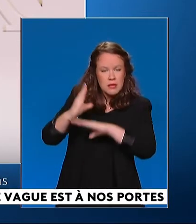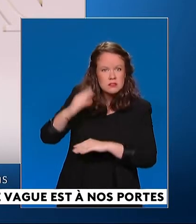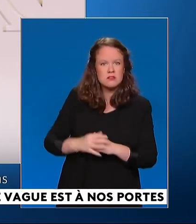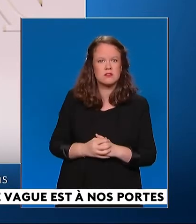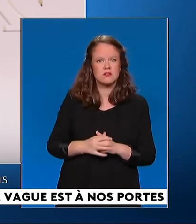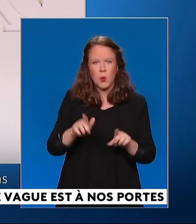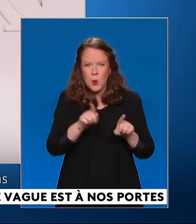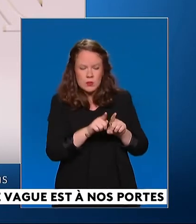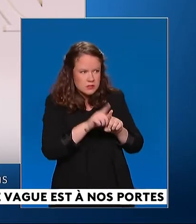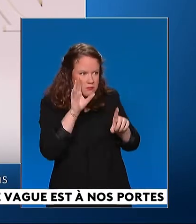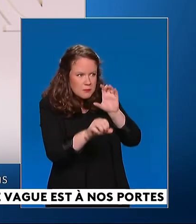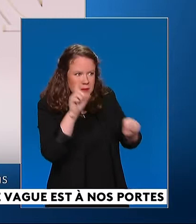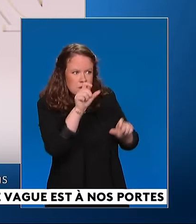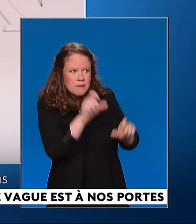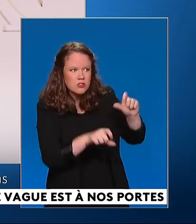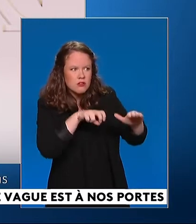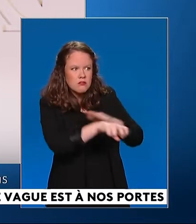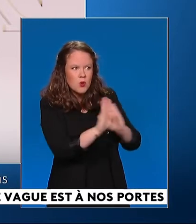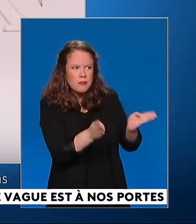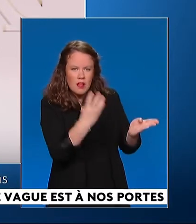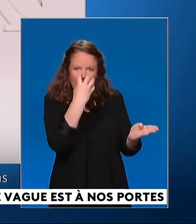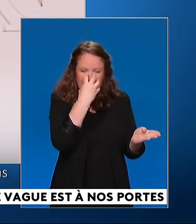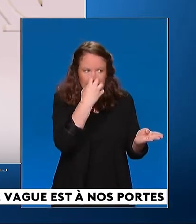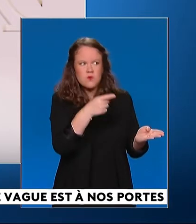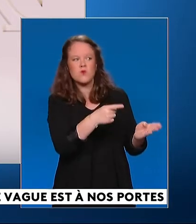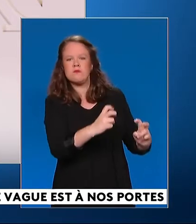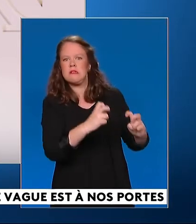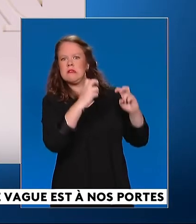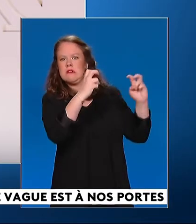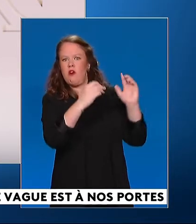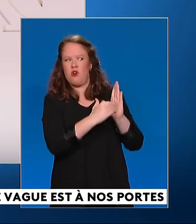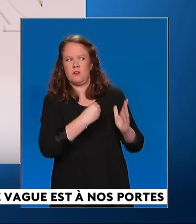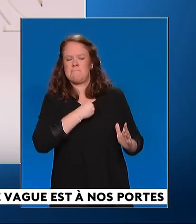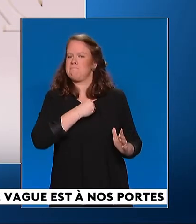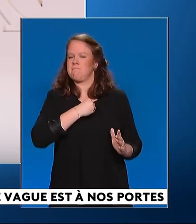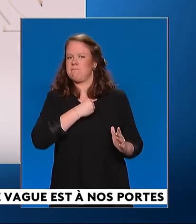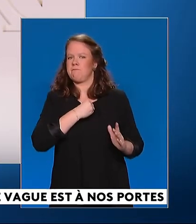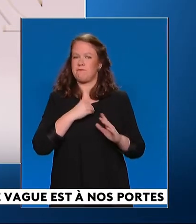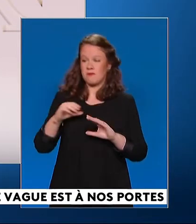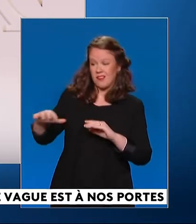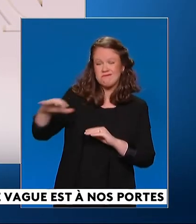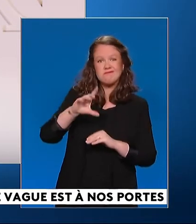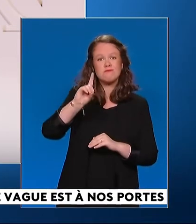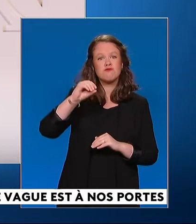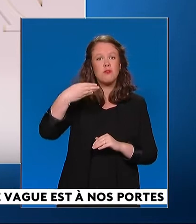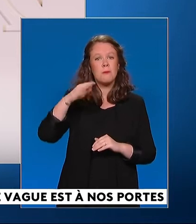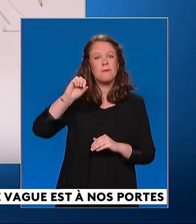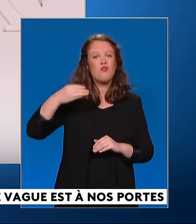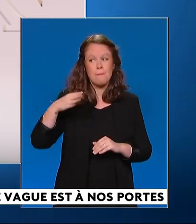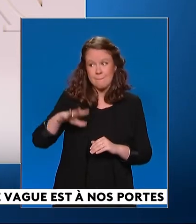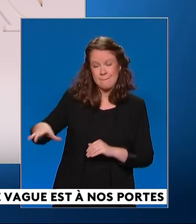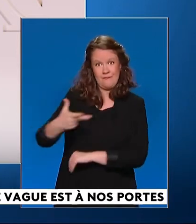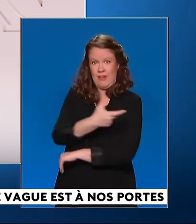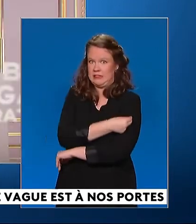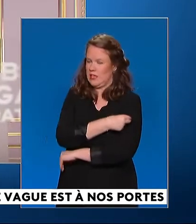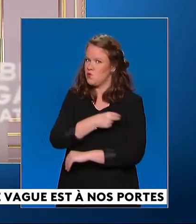d'alerte. De même que la situation dans certains territoires d'outre-mer, où la vaccination demeure encore insuffisante dans bien des